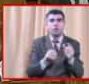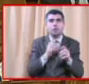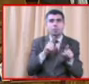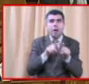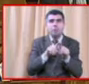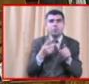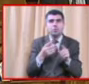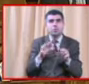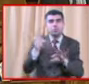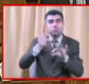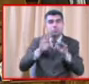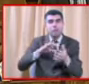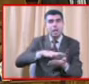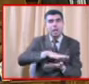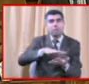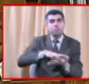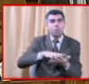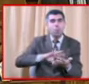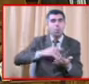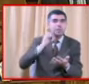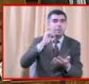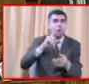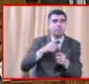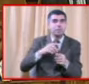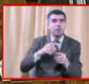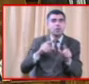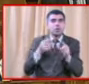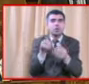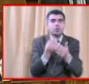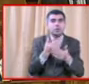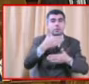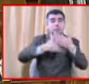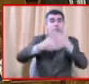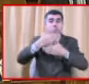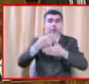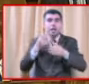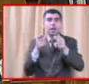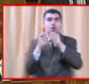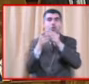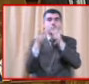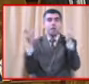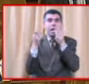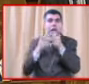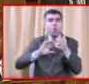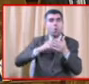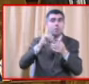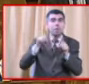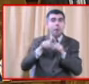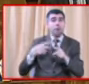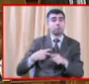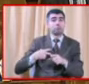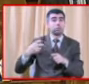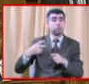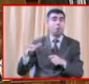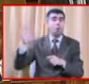جديدة باش تخلق وحدات صناعية جديدة، لان ما يمكنش مثلا واحد المستثمر يمشي يشتغل في واحد الجهه اللي